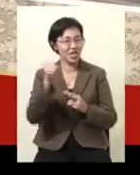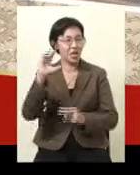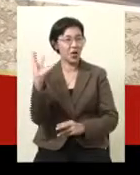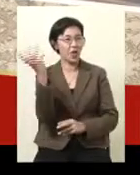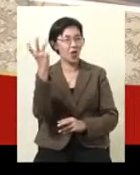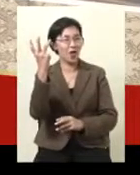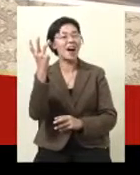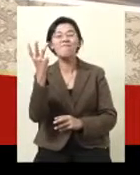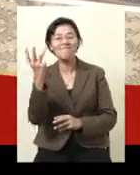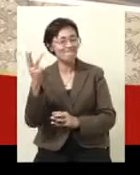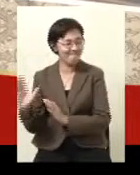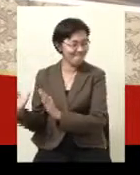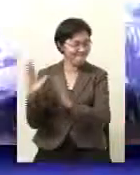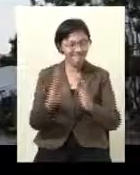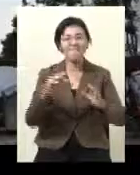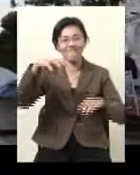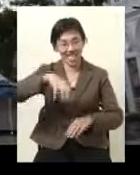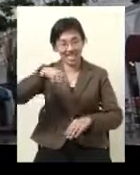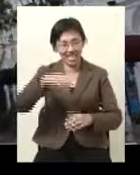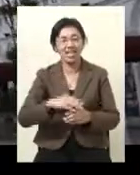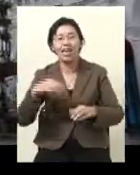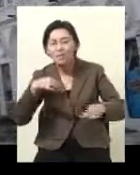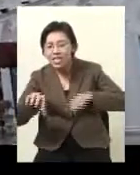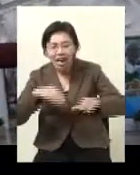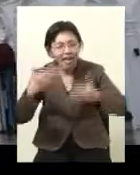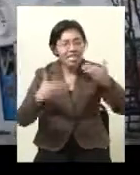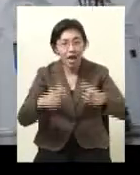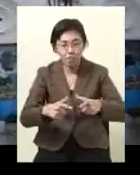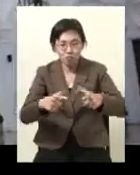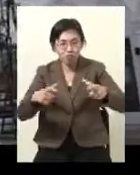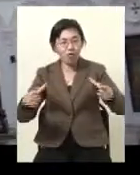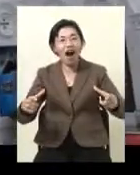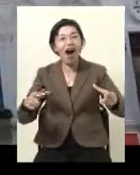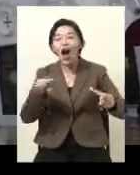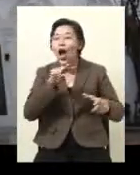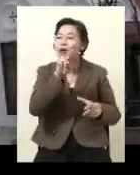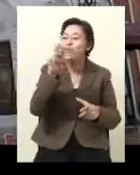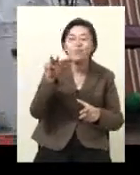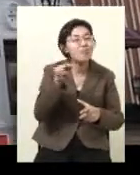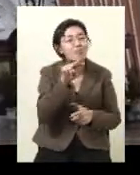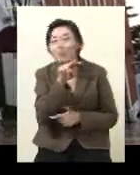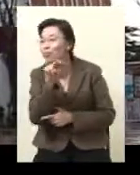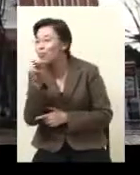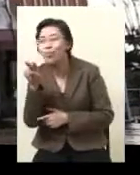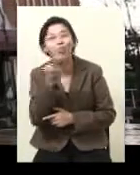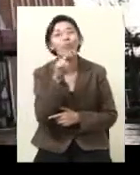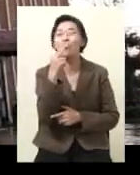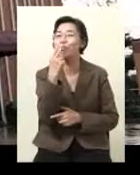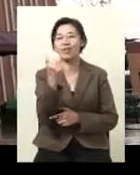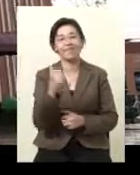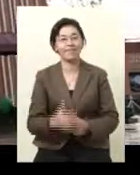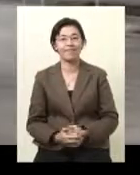กมาไว้ที่ด้านหน้าโครงการเพื่อเป็นลานกิจกรรมขนาดใหญ่และก็เป็นจุดชมวิวด้วยล่ะค่ะ